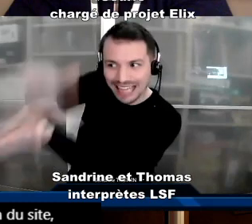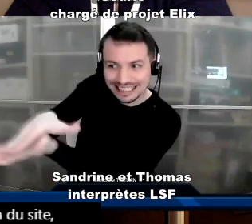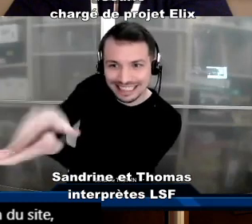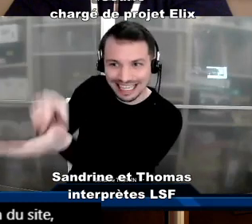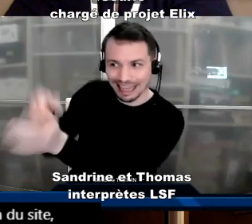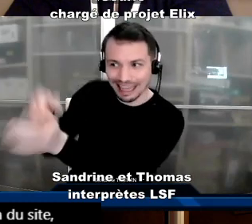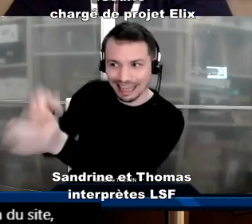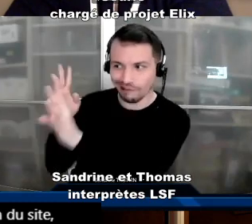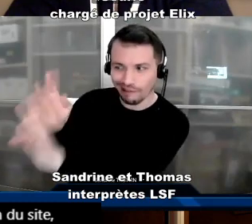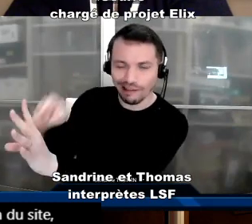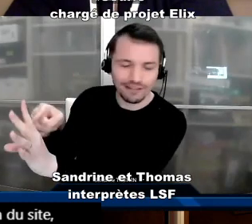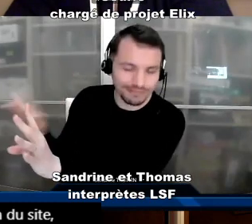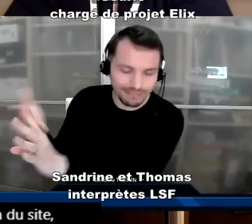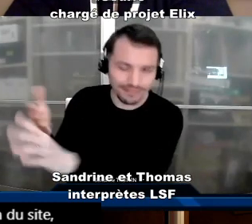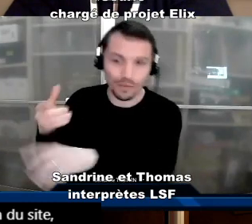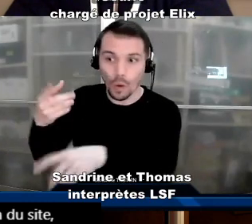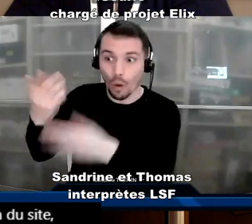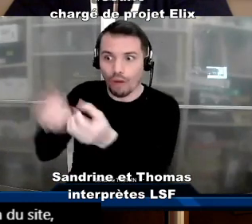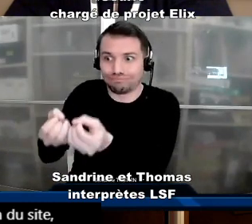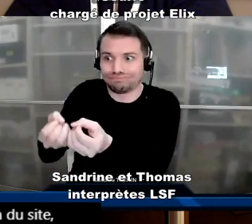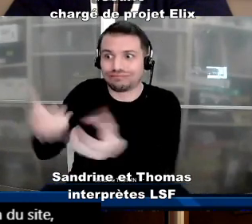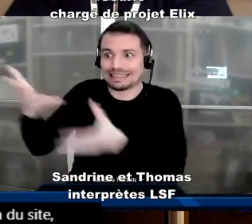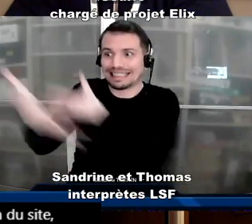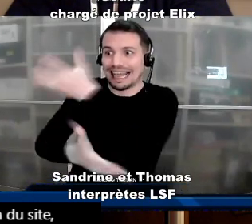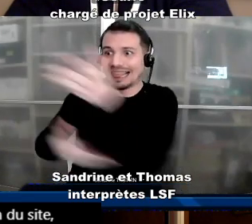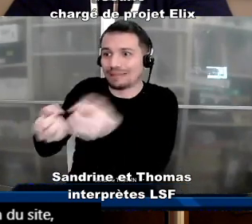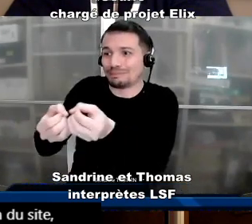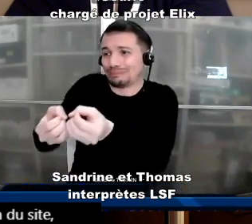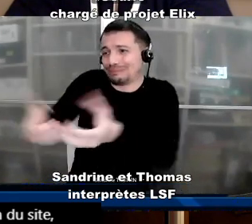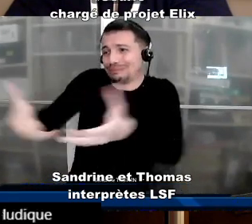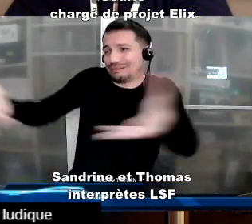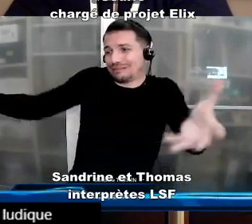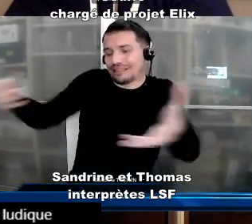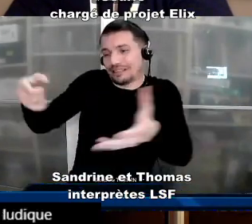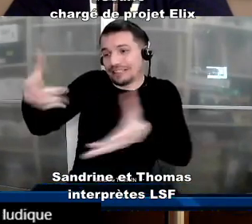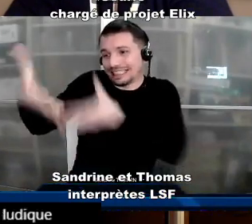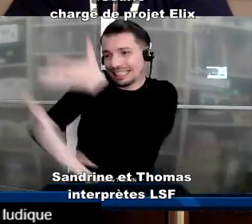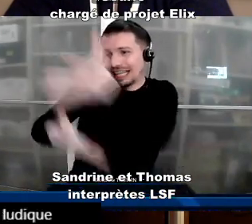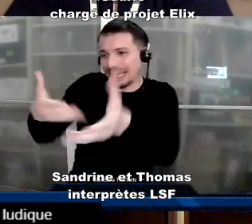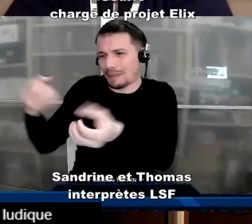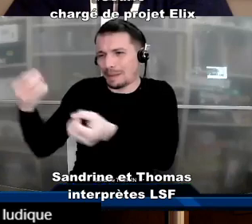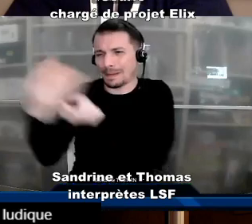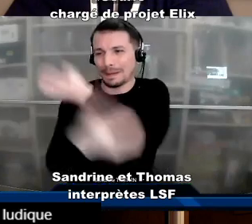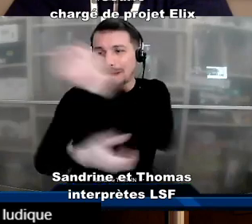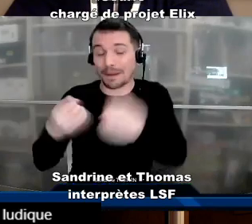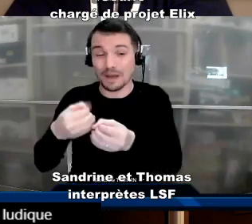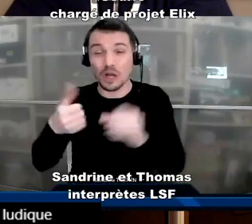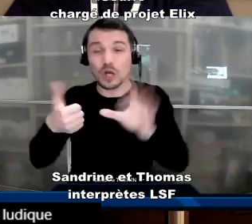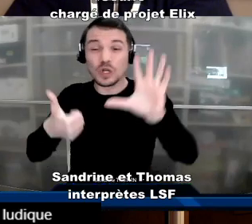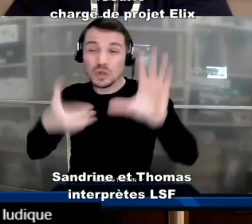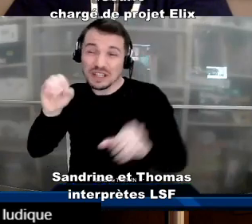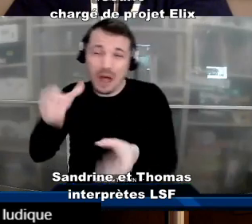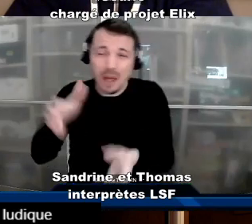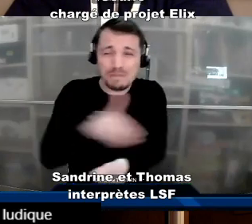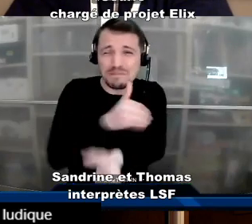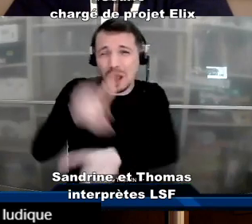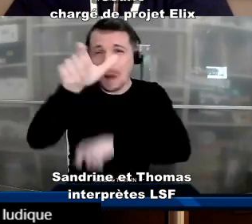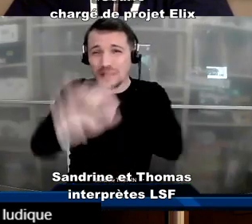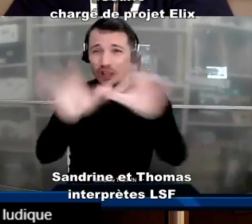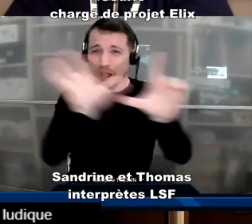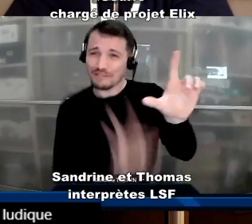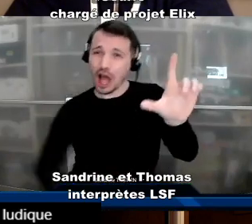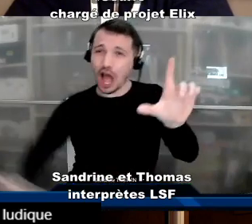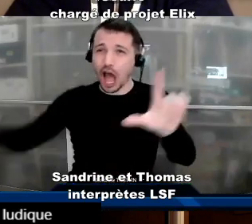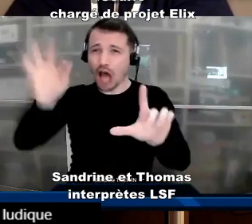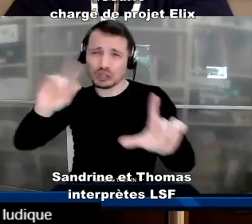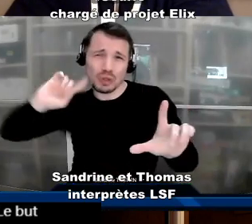gens qui parlent la langue des signes. Mais les 60 millions de personnes en France qui parlent la langue des signes, ce serait le top, quoi, voilà. Alors nous,